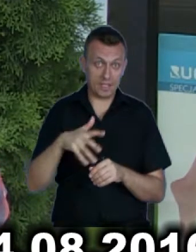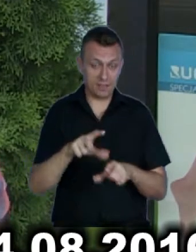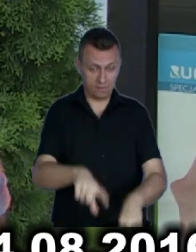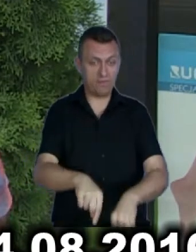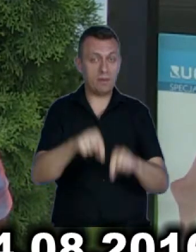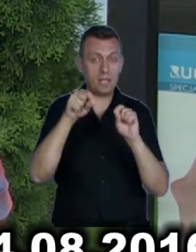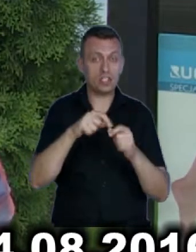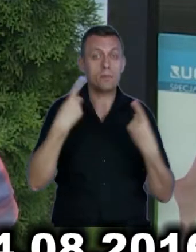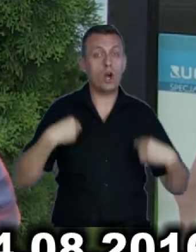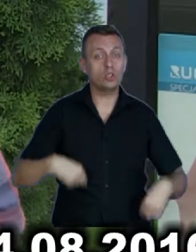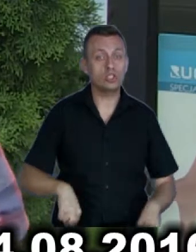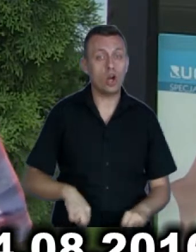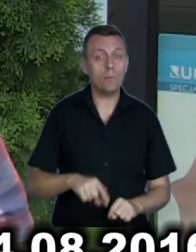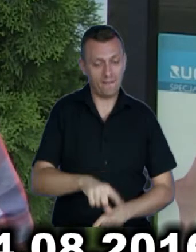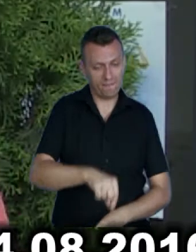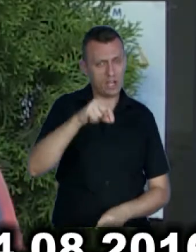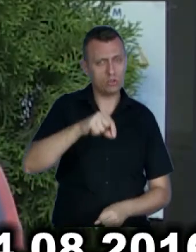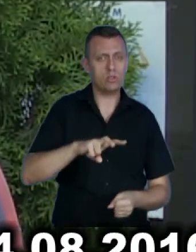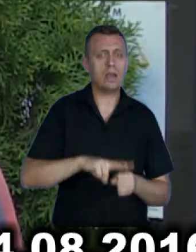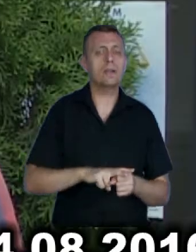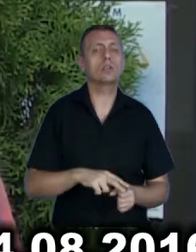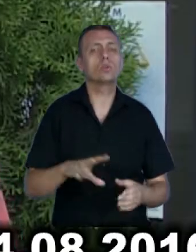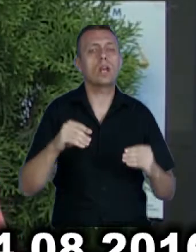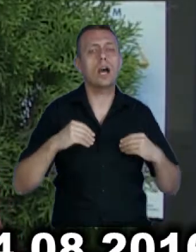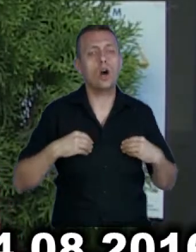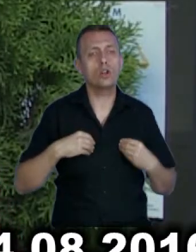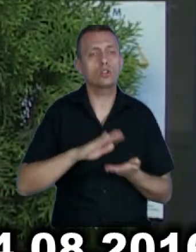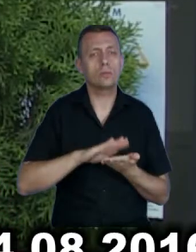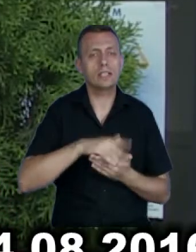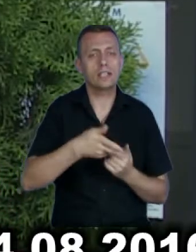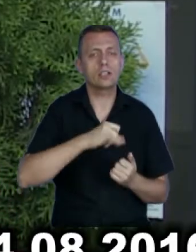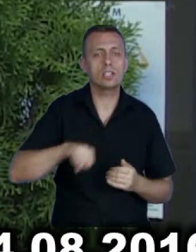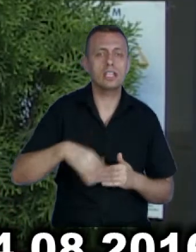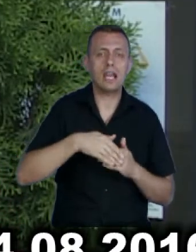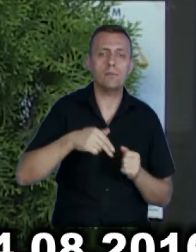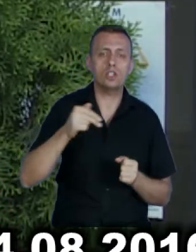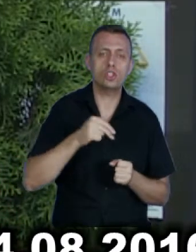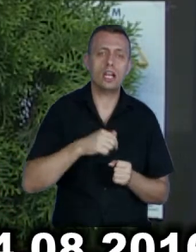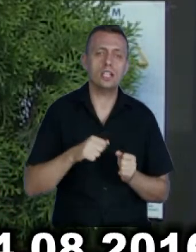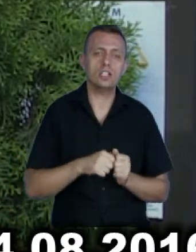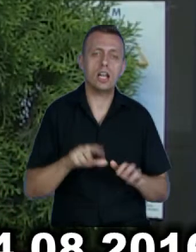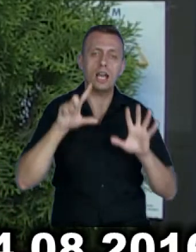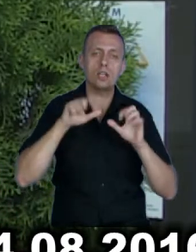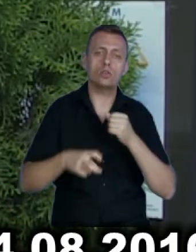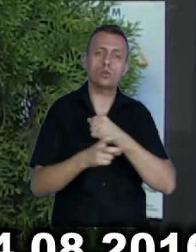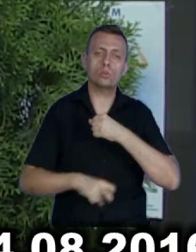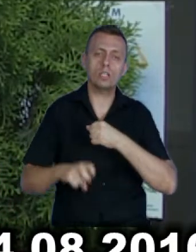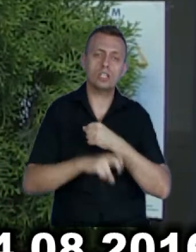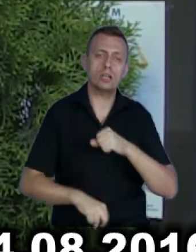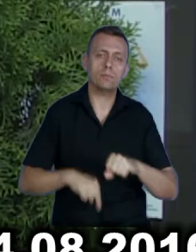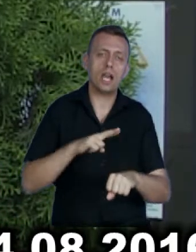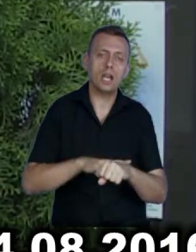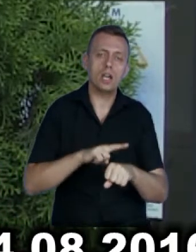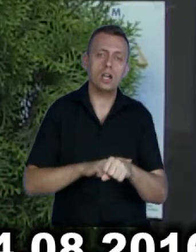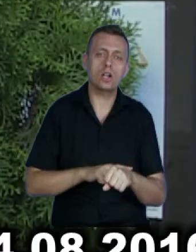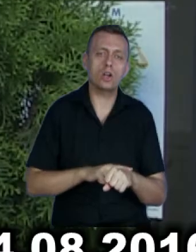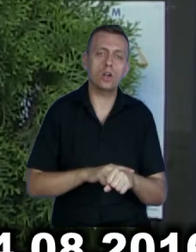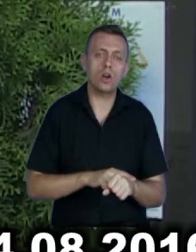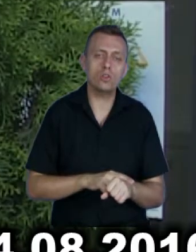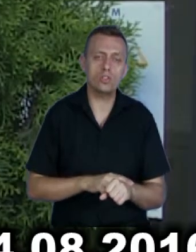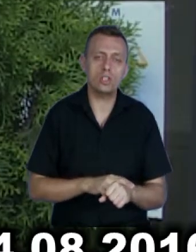kto, Robert Kudelski. Nasze jury, którego przewodniczącym jest Paweł Ślęzak,